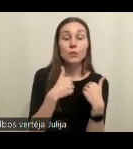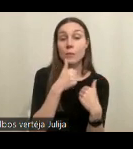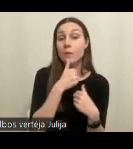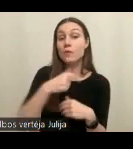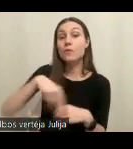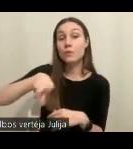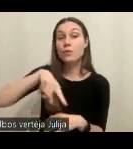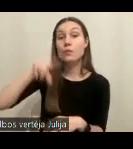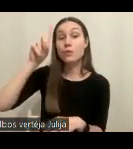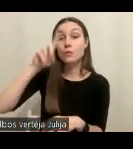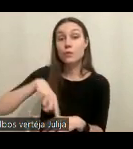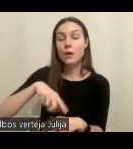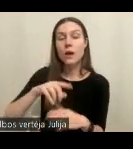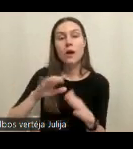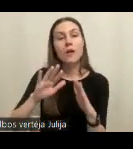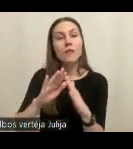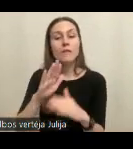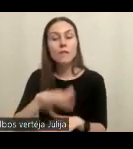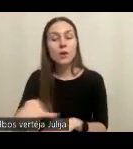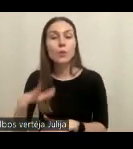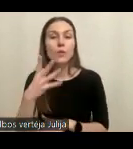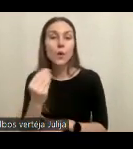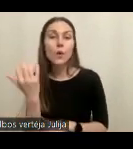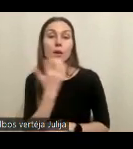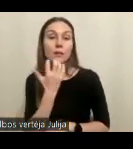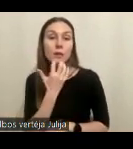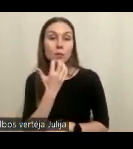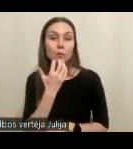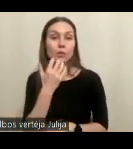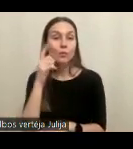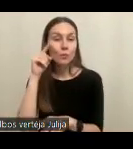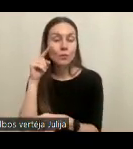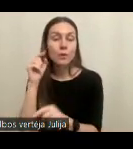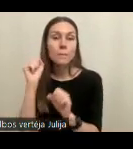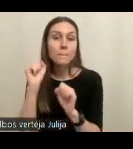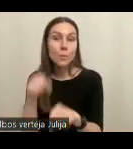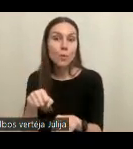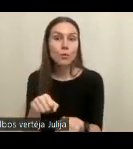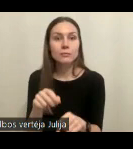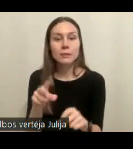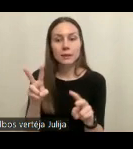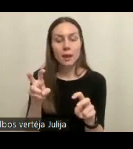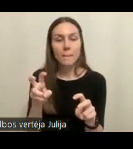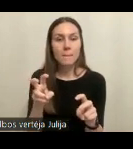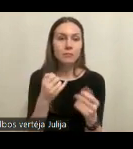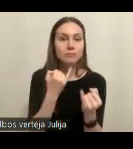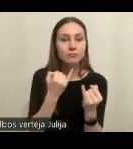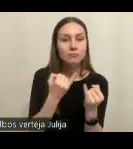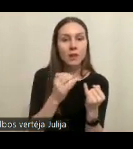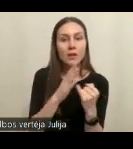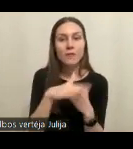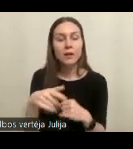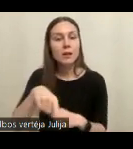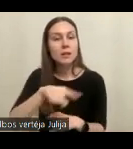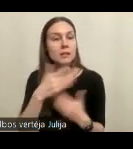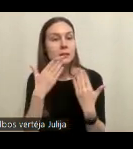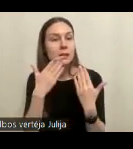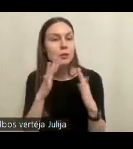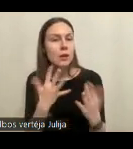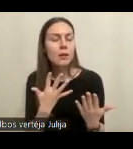kaip atrodo vaikų literatūra, susipažinęs, tai galite įtraukti prasmingus pokalbius, kokias ką jie skaito, ką jie